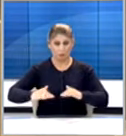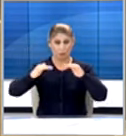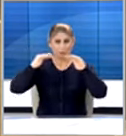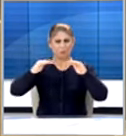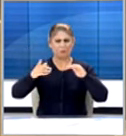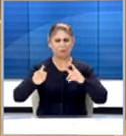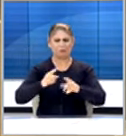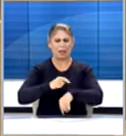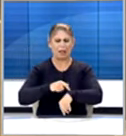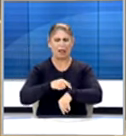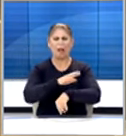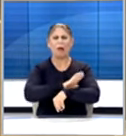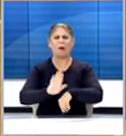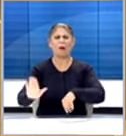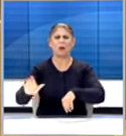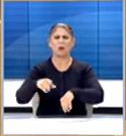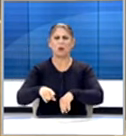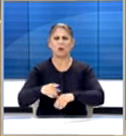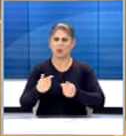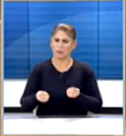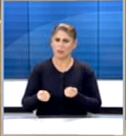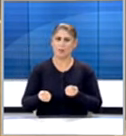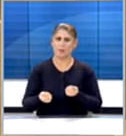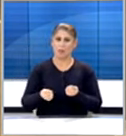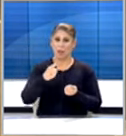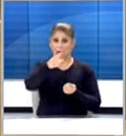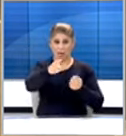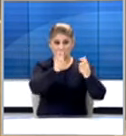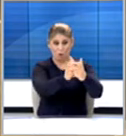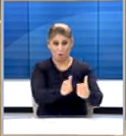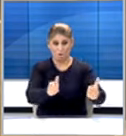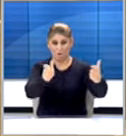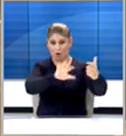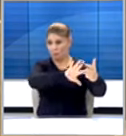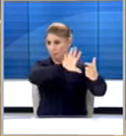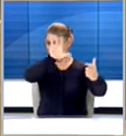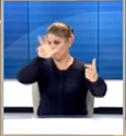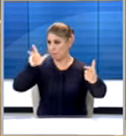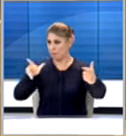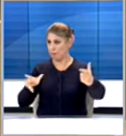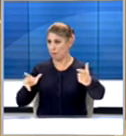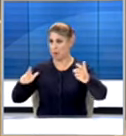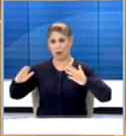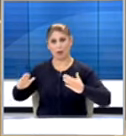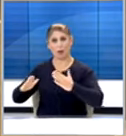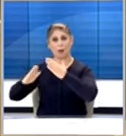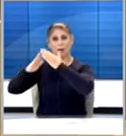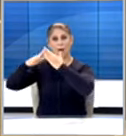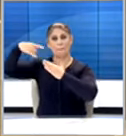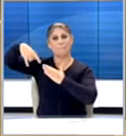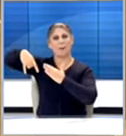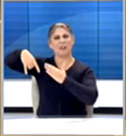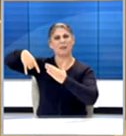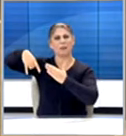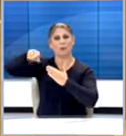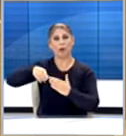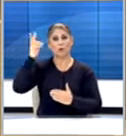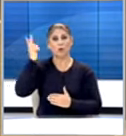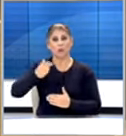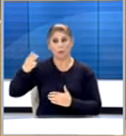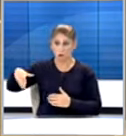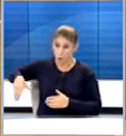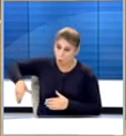μια τεράστια πολεοδομική ζώνη από τη Φαλιρική Ακτή έως τις παρυφές της Πάρνηθας θα βρεθεί εκ νέου σε κίνδυνο. Ακόμα